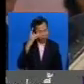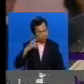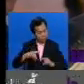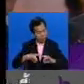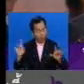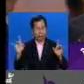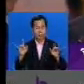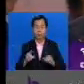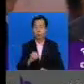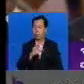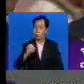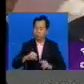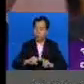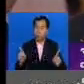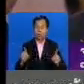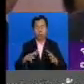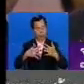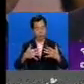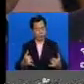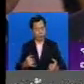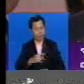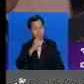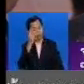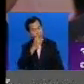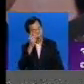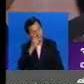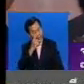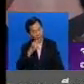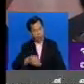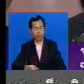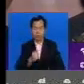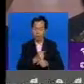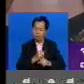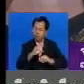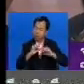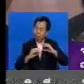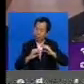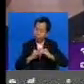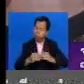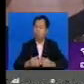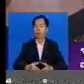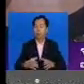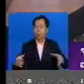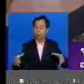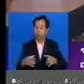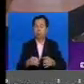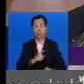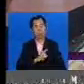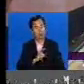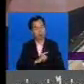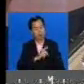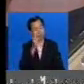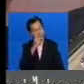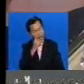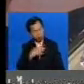ซ้ำวันนี้พันธมิตรมาตั้งพรรคจึงไม่มีใครเข้าใจได้ว่าต้องการอะไรกันแน่นะครับ